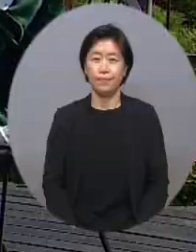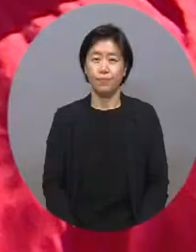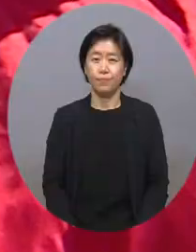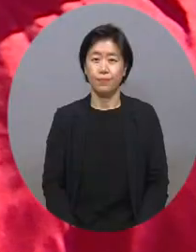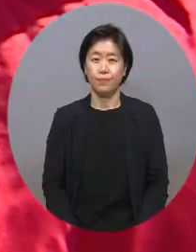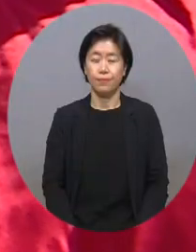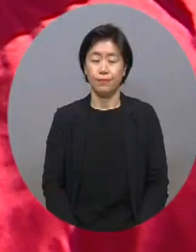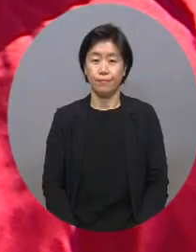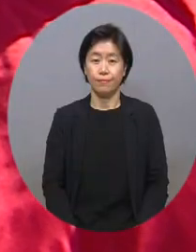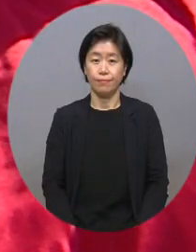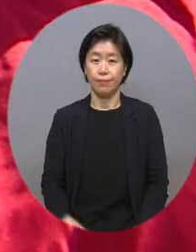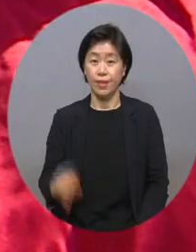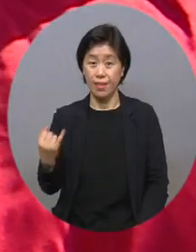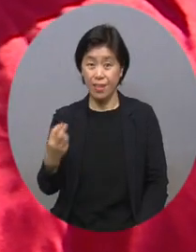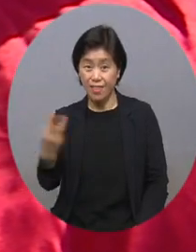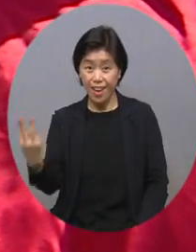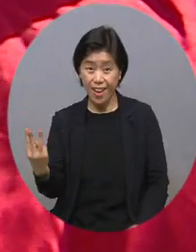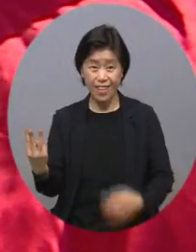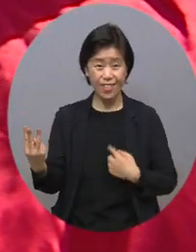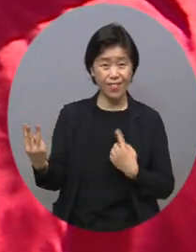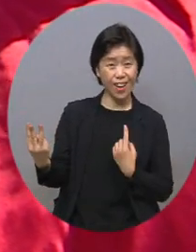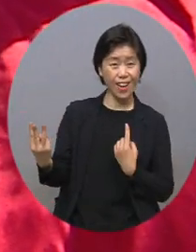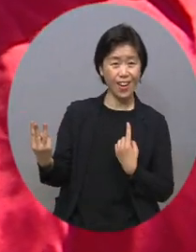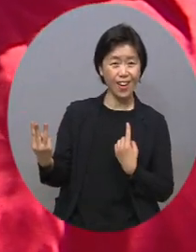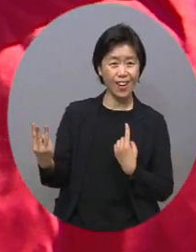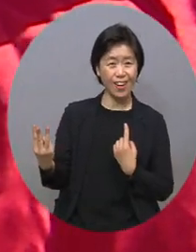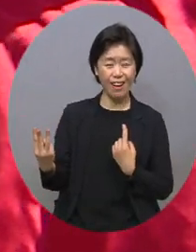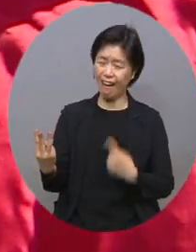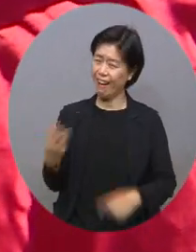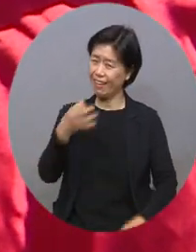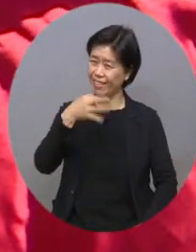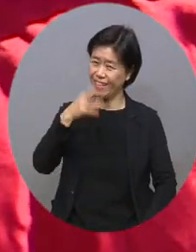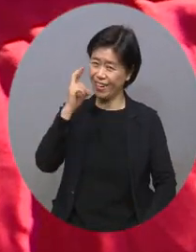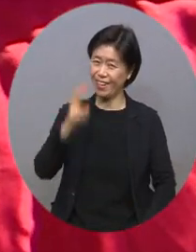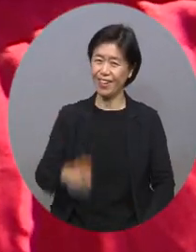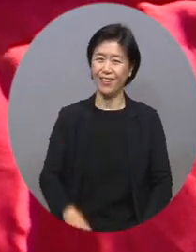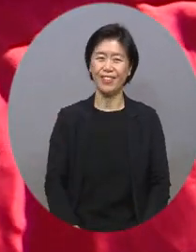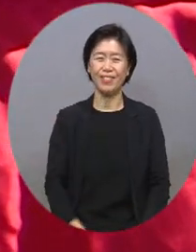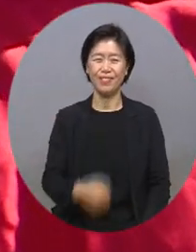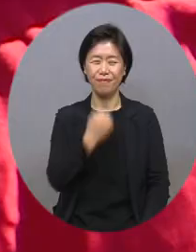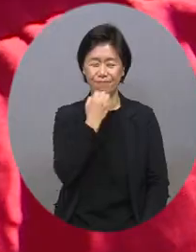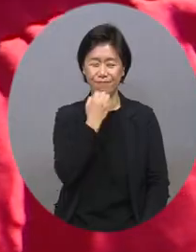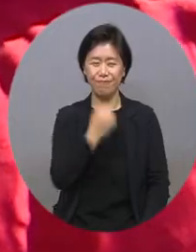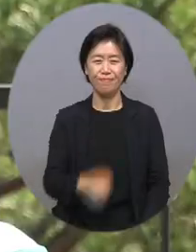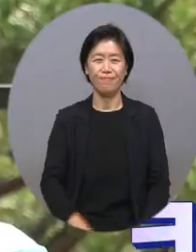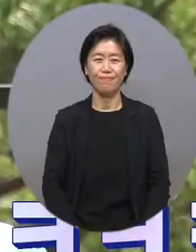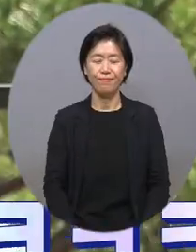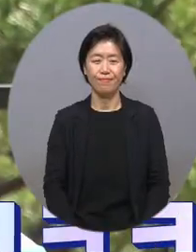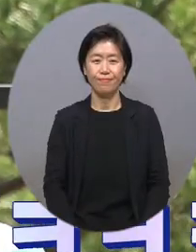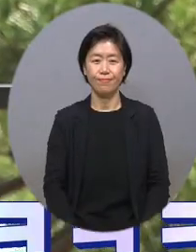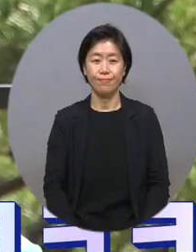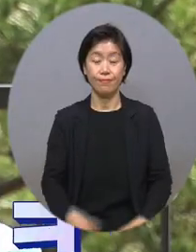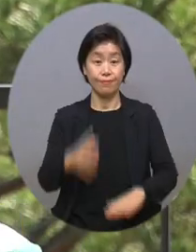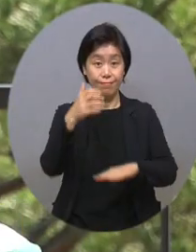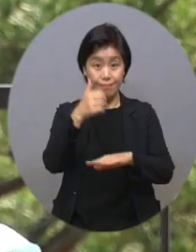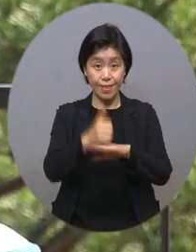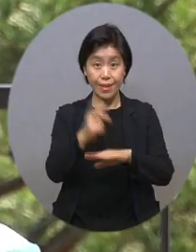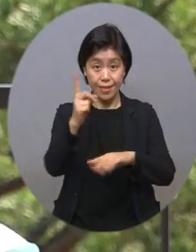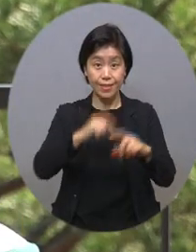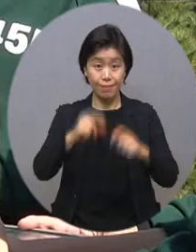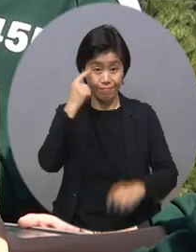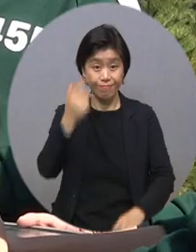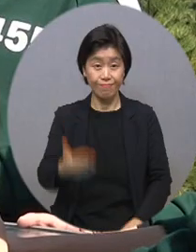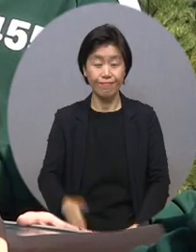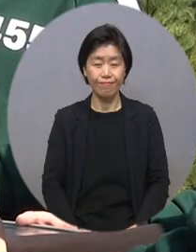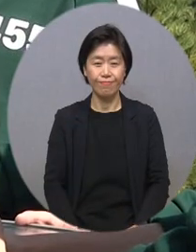네. 여자 세 명이랑 치는구나 오늘. 네. 힘든 라운드인데. 기대해 보겠습니다. 마지막으로 한 번 더